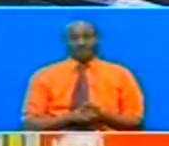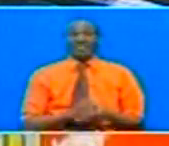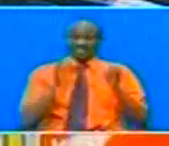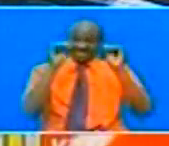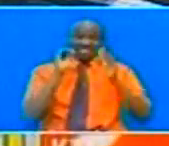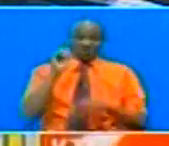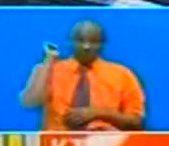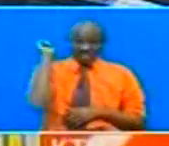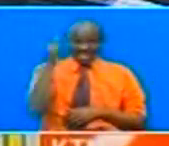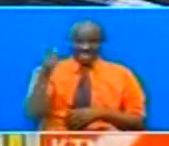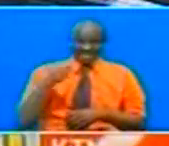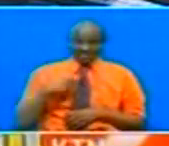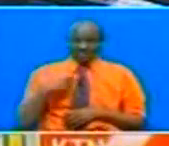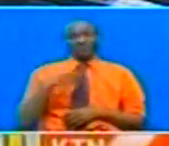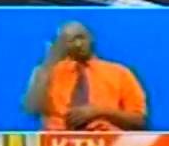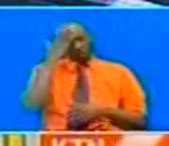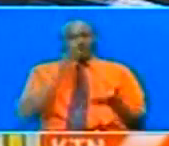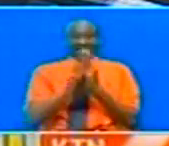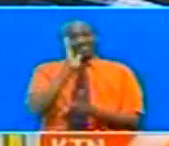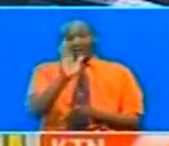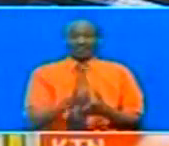Teachers of Kenya know their rights.